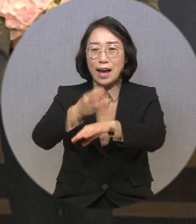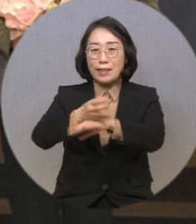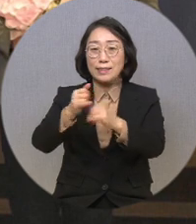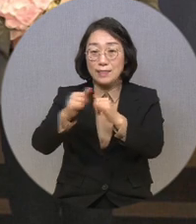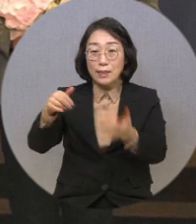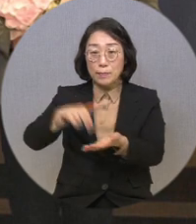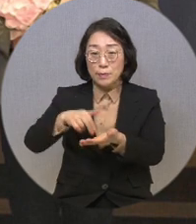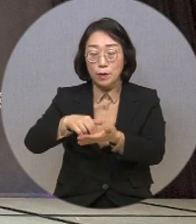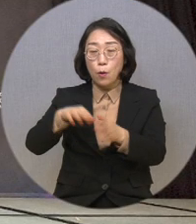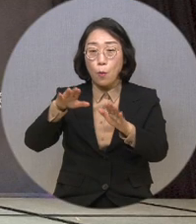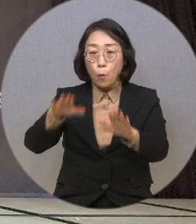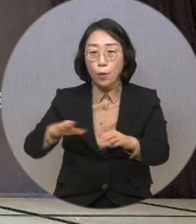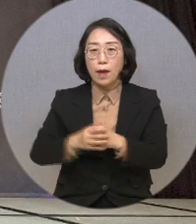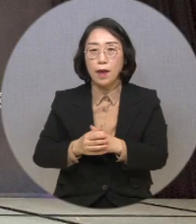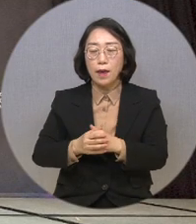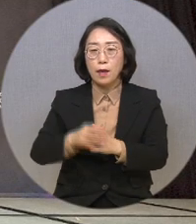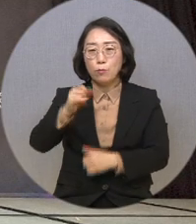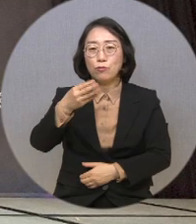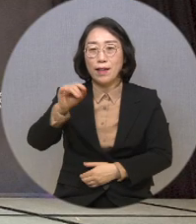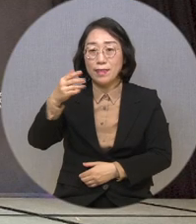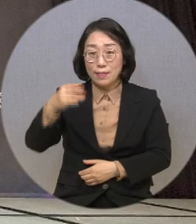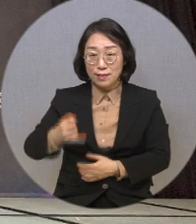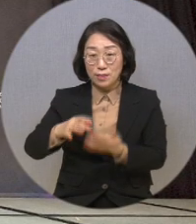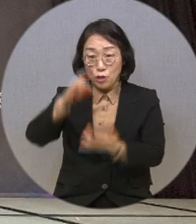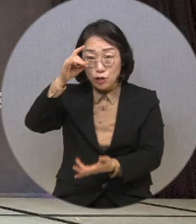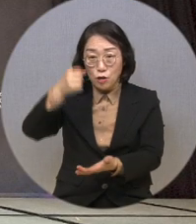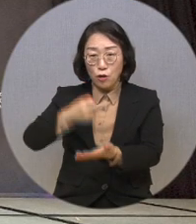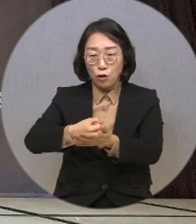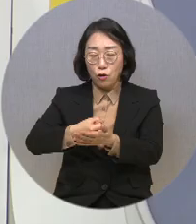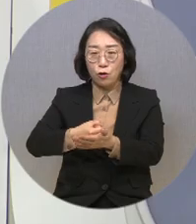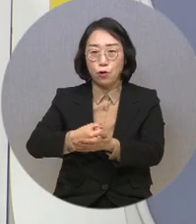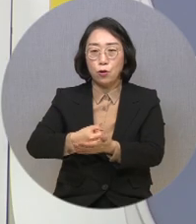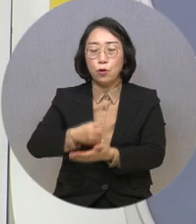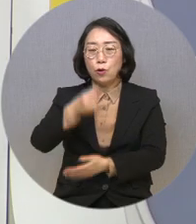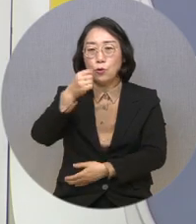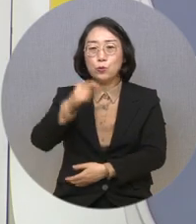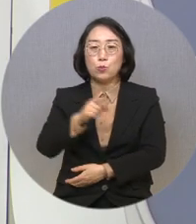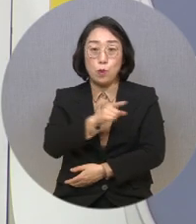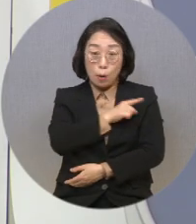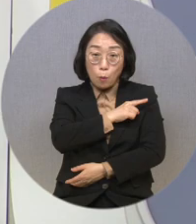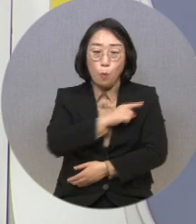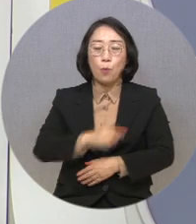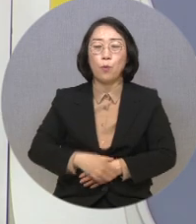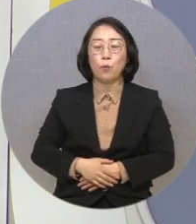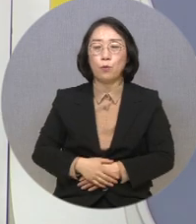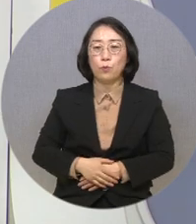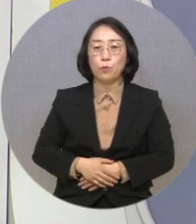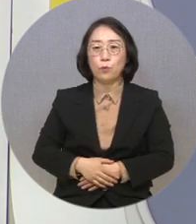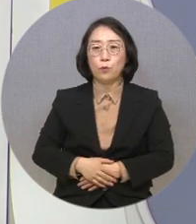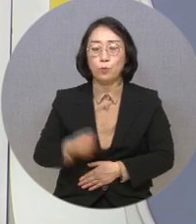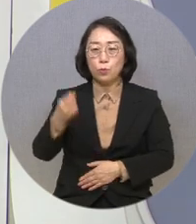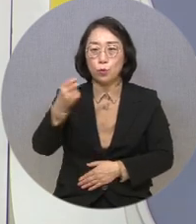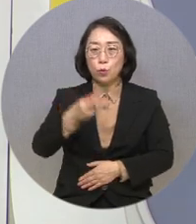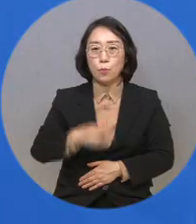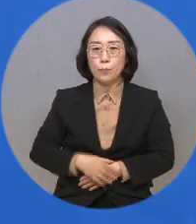네. 브랜드 대상, 또 오. 소비자가 선정하는 최고의 브랜드 대상. 네. 그리고 또 업무적으로는